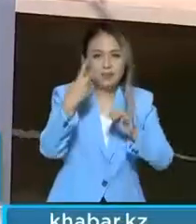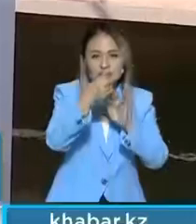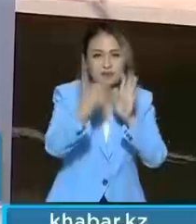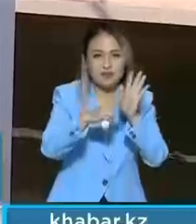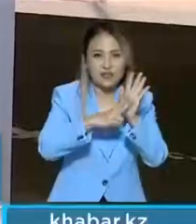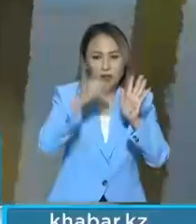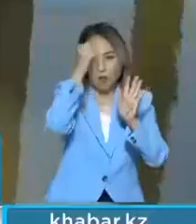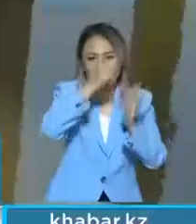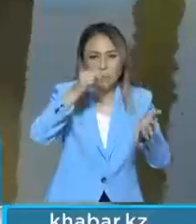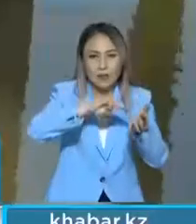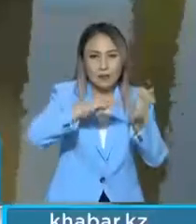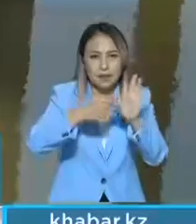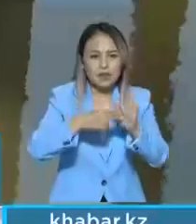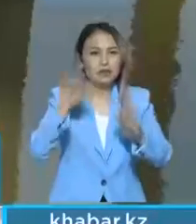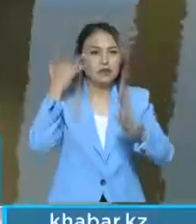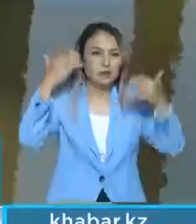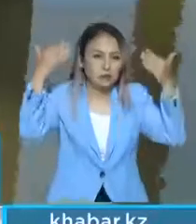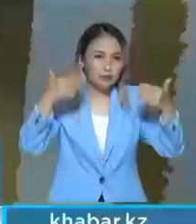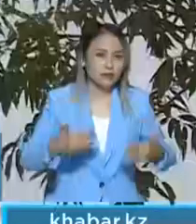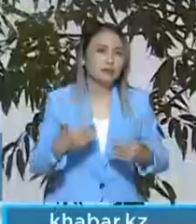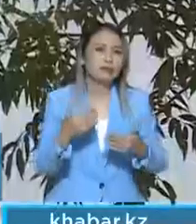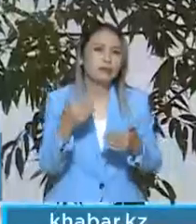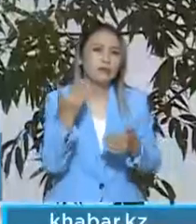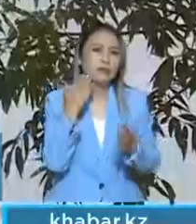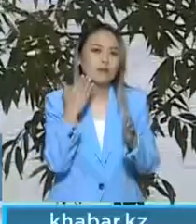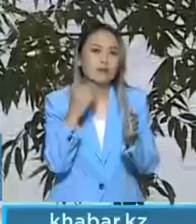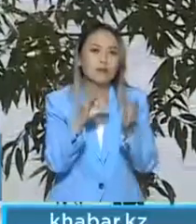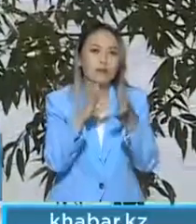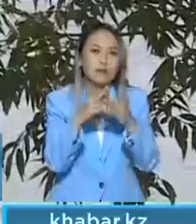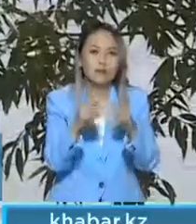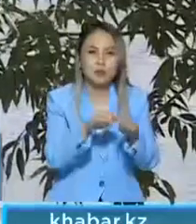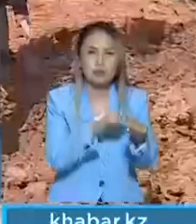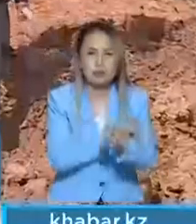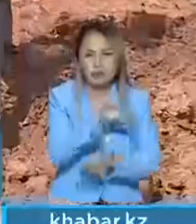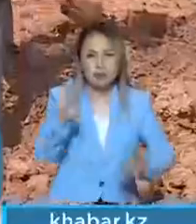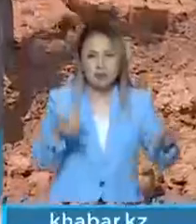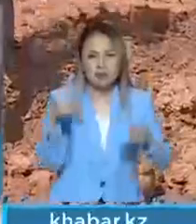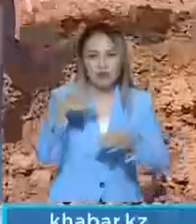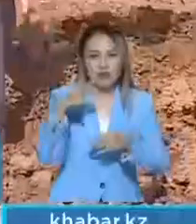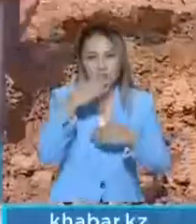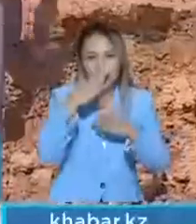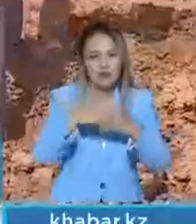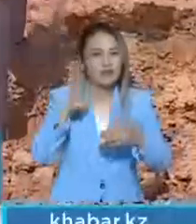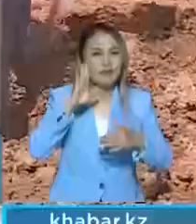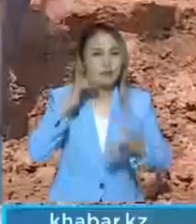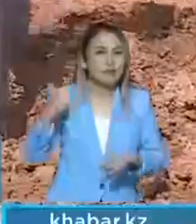2025-2027 жылдарға жоспарланған. Бөгеттердің су қоры шамамен 60 миллион текше метр болады. Бұл 2000 гектар алқапты